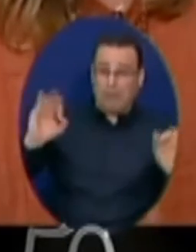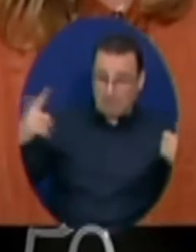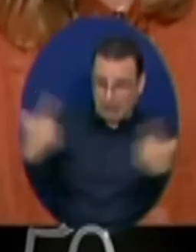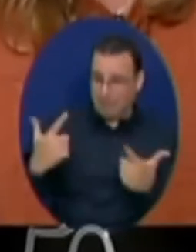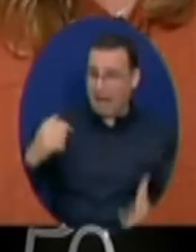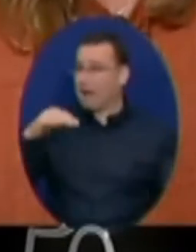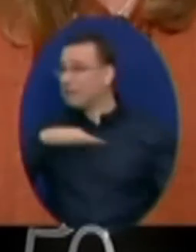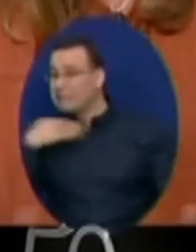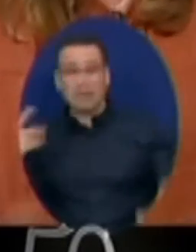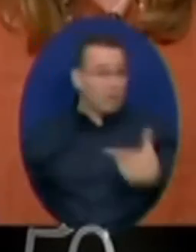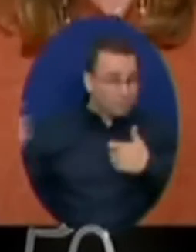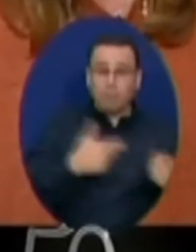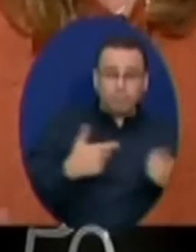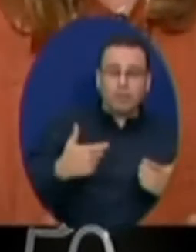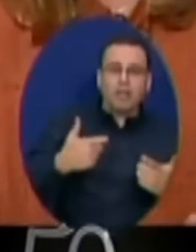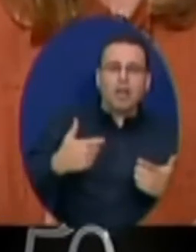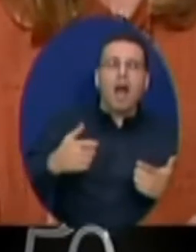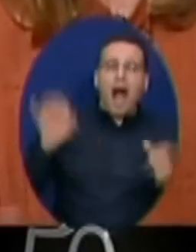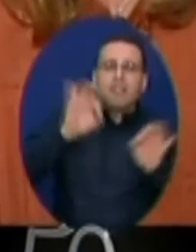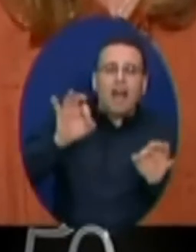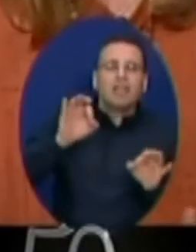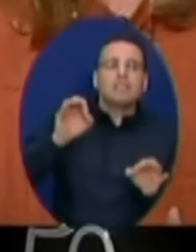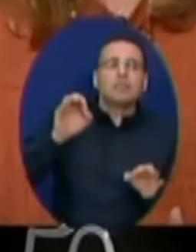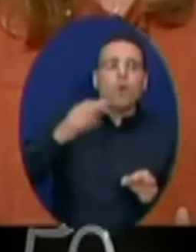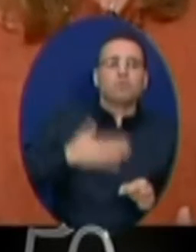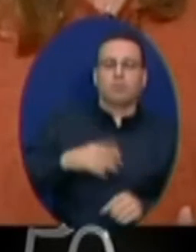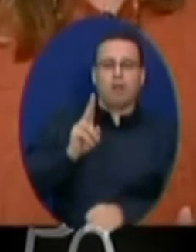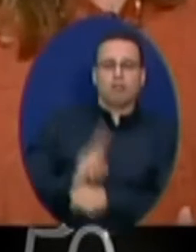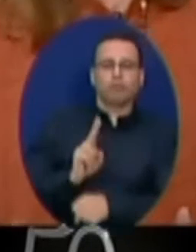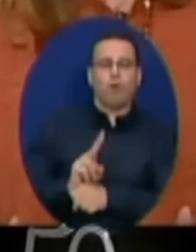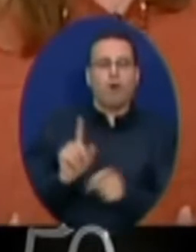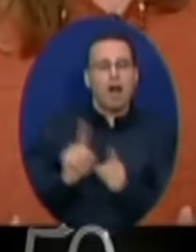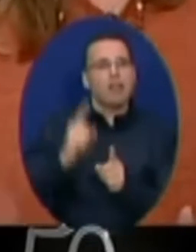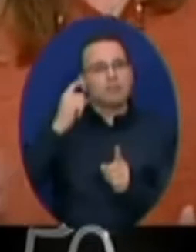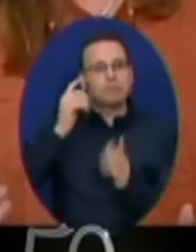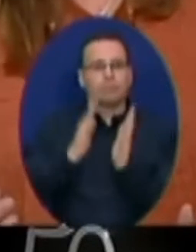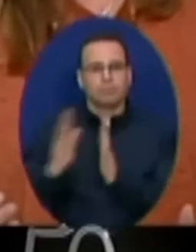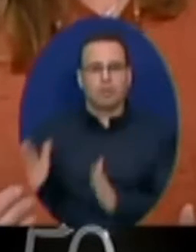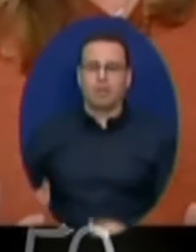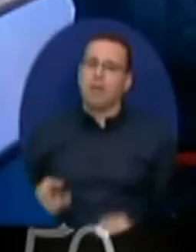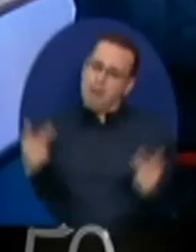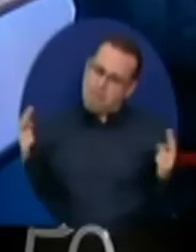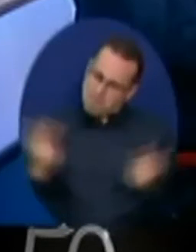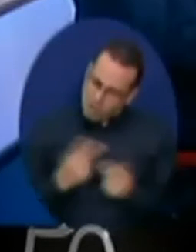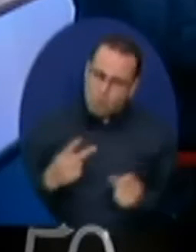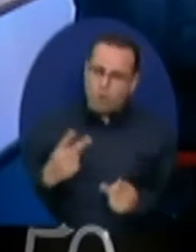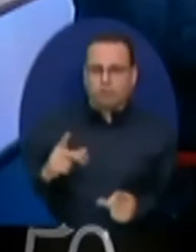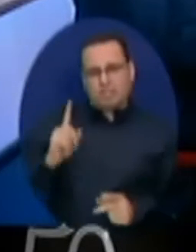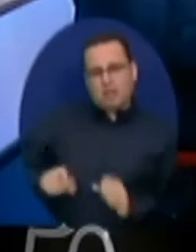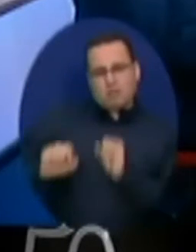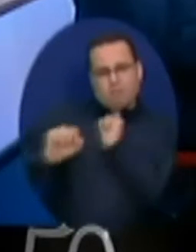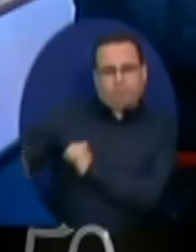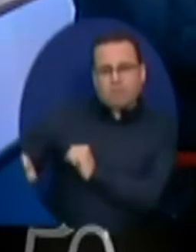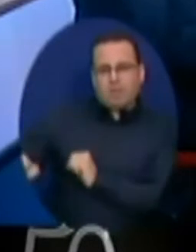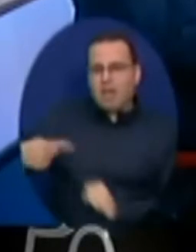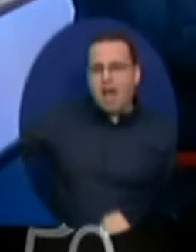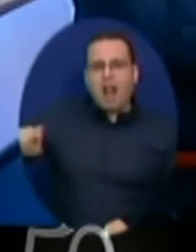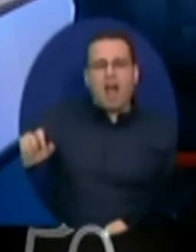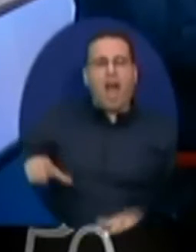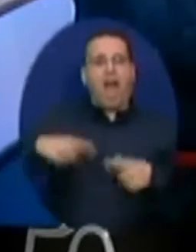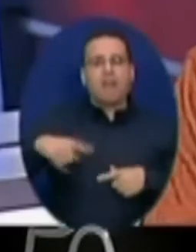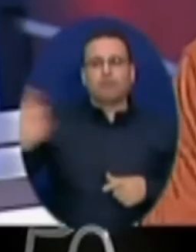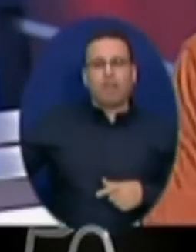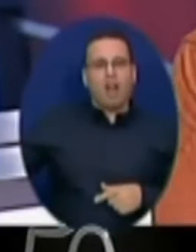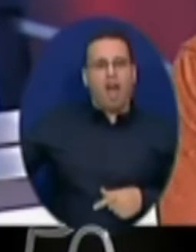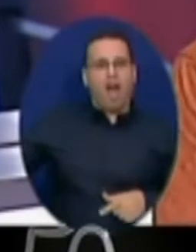הסיטואציה. זאת אומרת, זה לא מוסר מוחלט, כי אתה כן נותן עדיפות למשל לחיים של החיילים שלך על פני, או האזרחים שלך באיזשהו